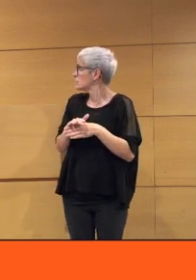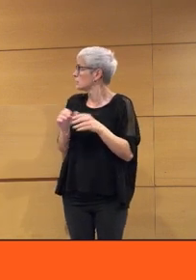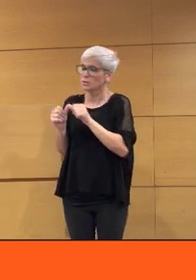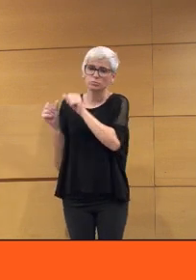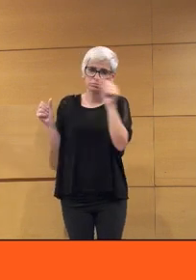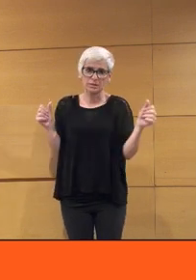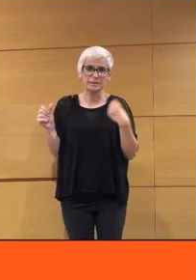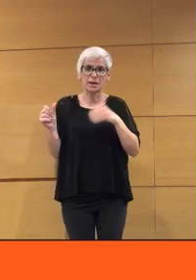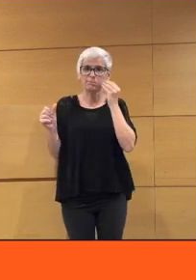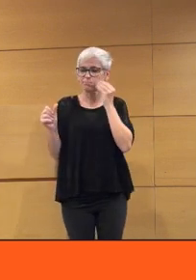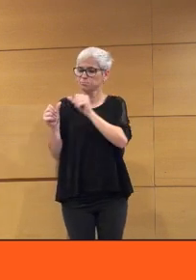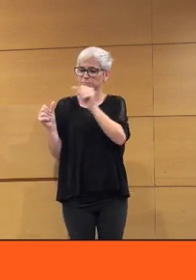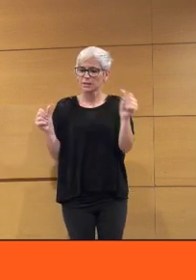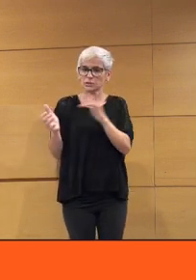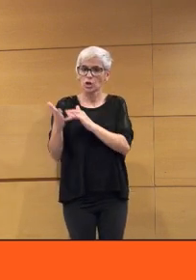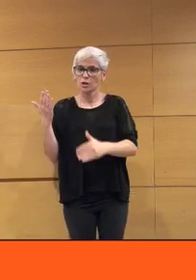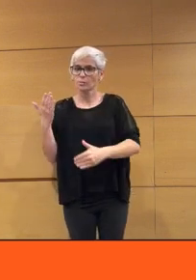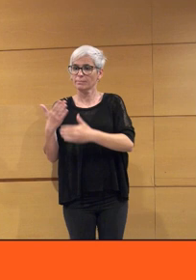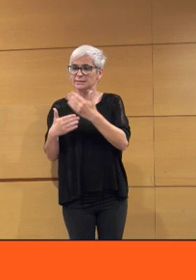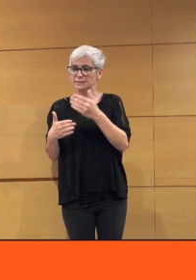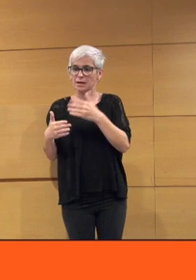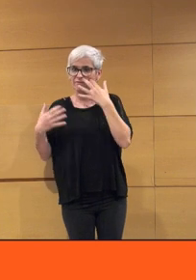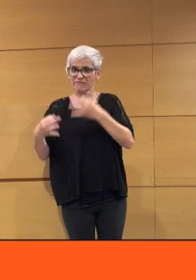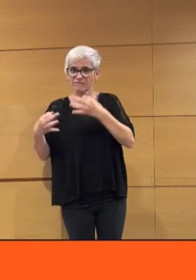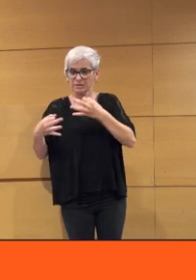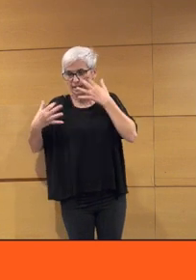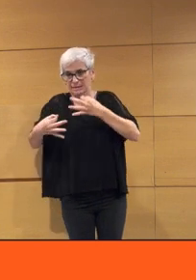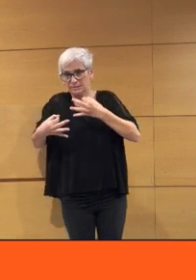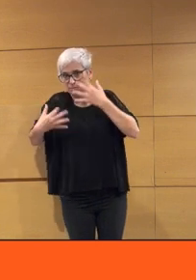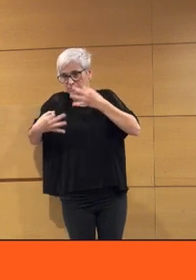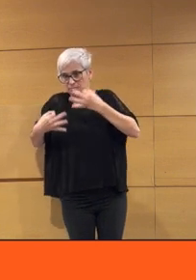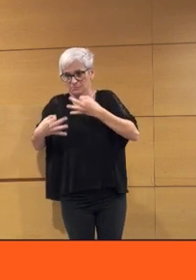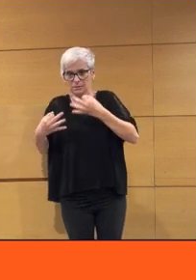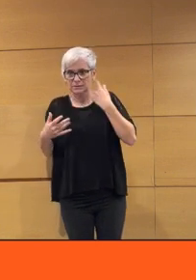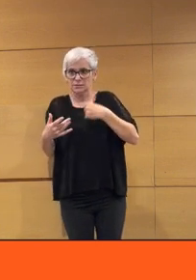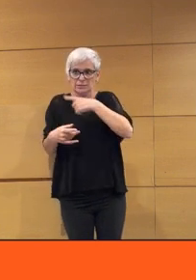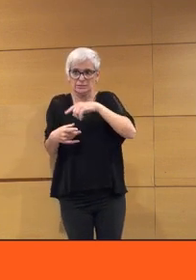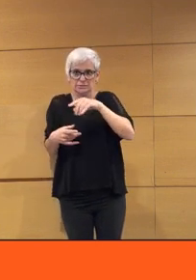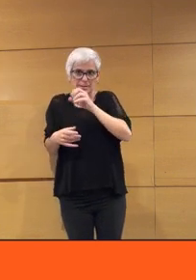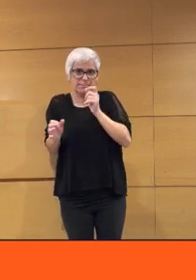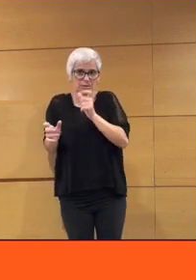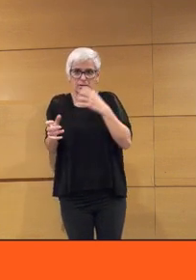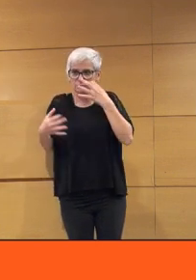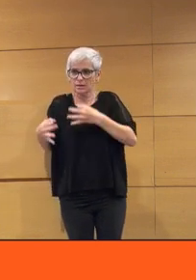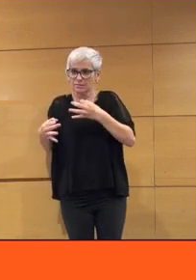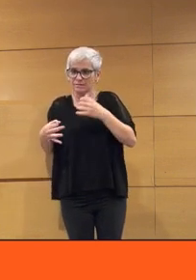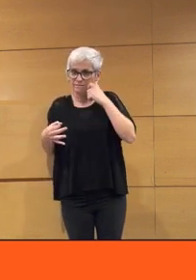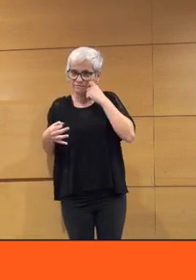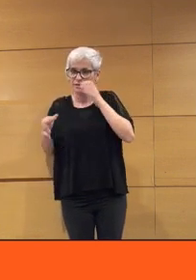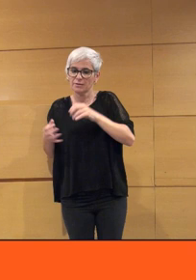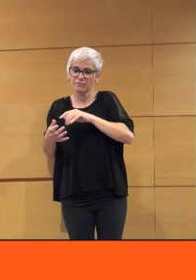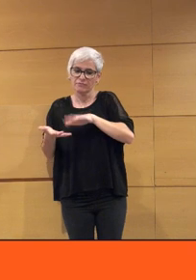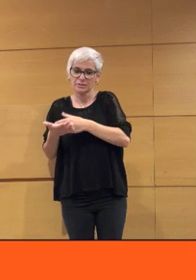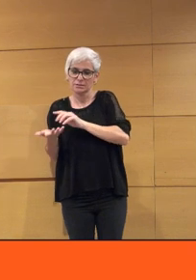de, no, des de la realitat, des de la realitat realitat, el que entenem com a realitat, món físic, fins a la més